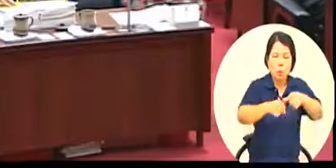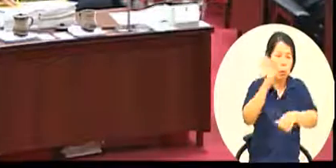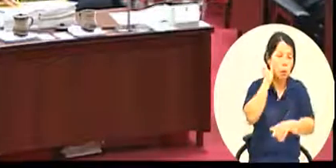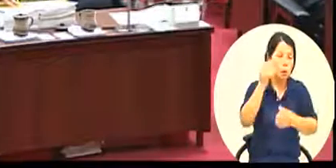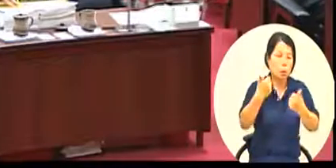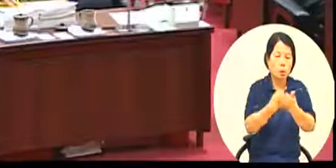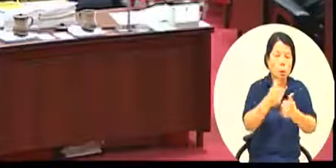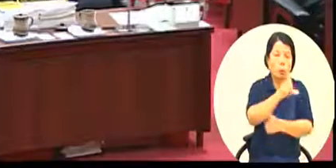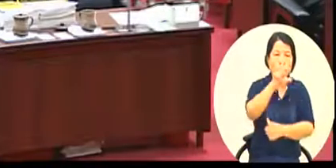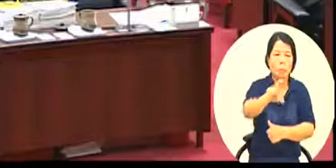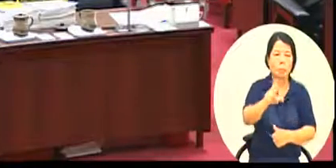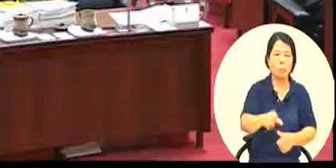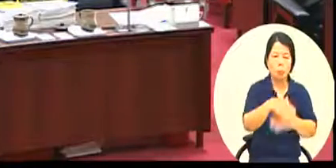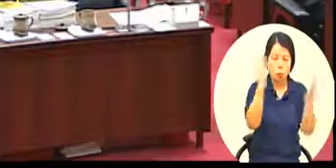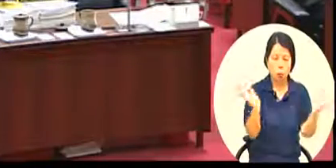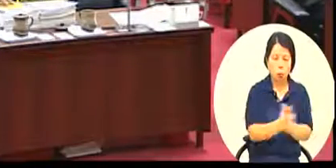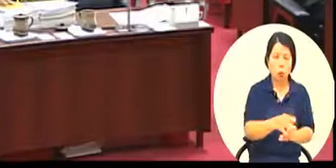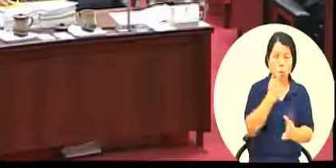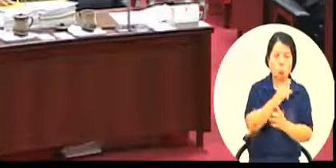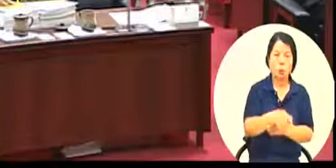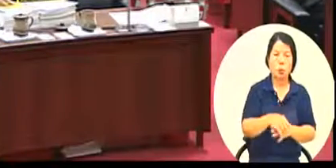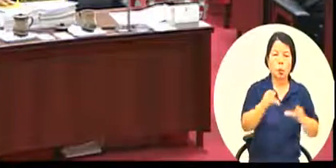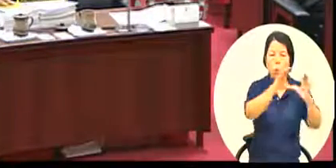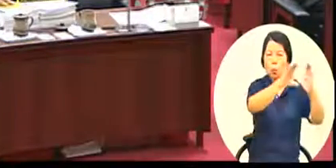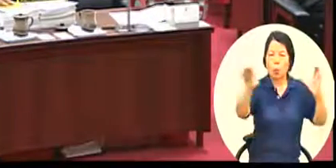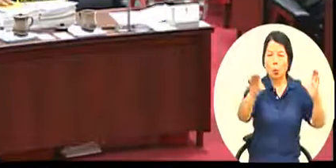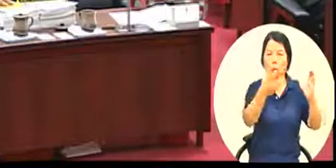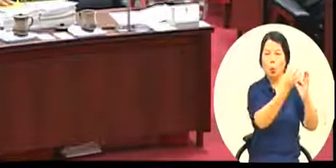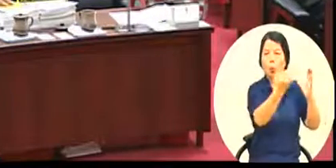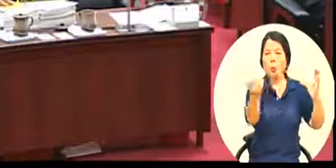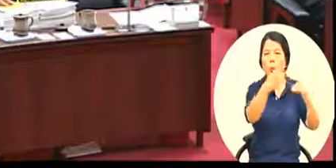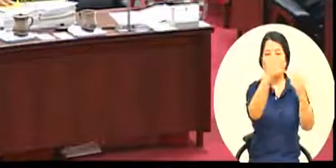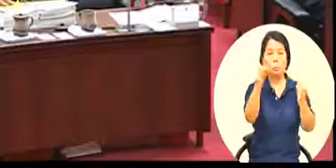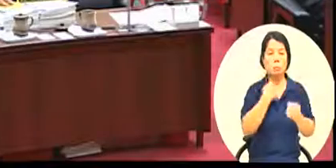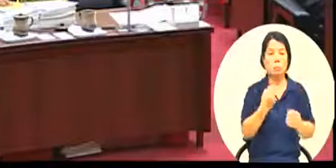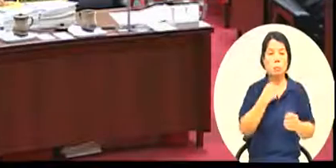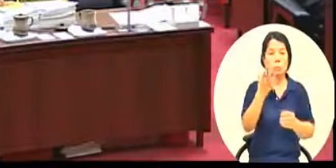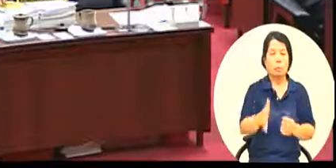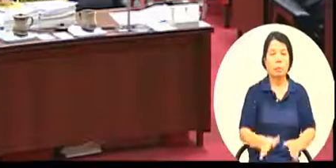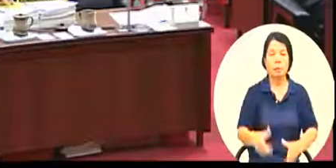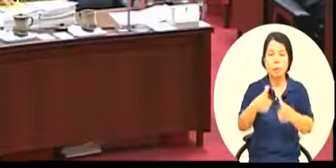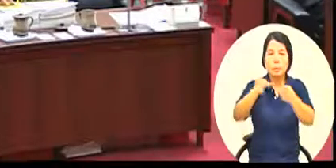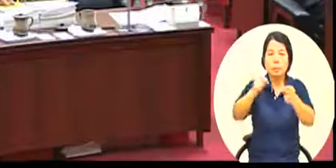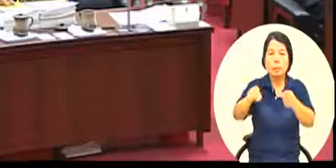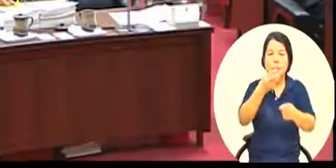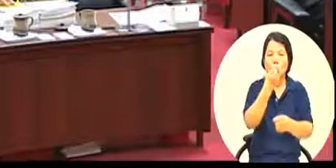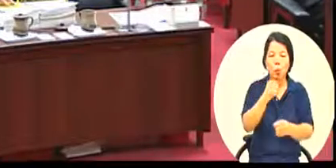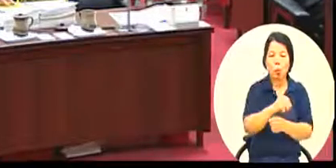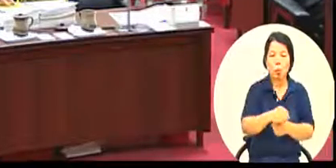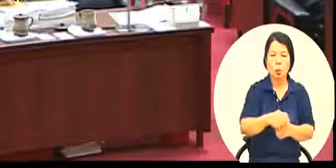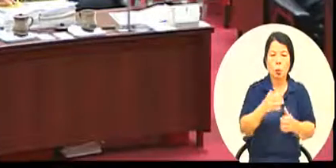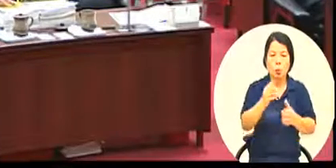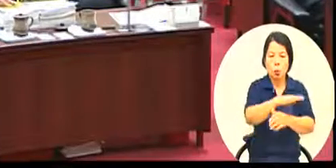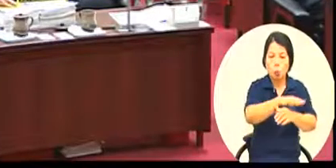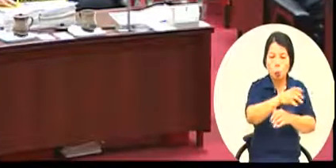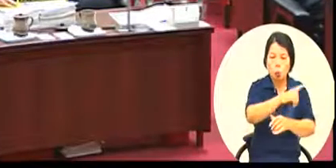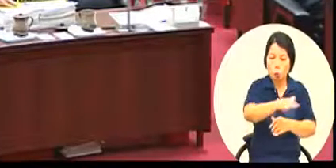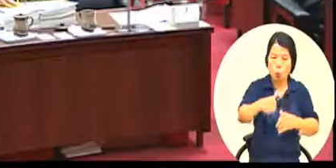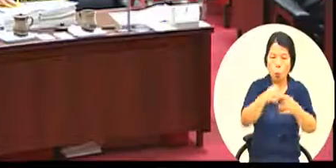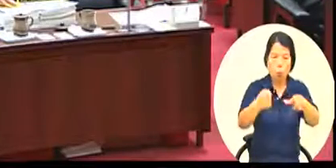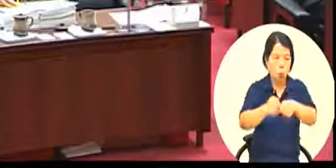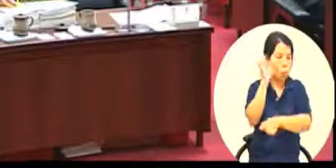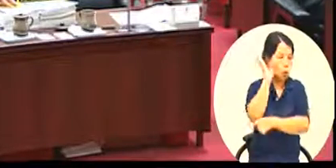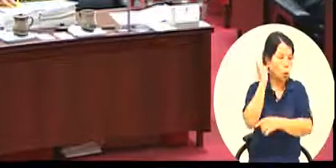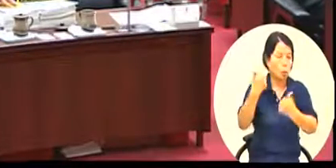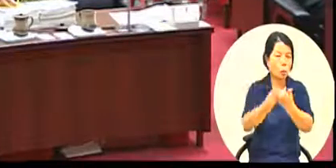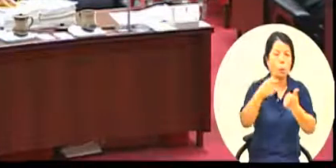听会的整个的标语，大家知不知道是什么样？日本的一个食品书台一个公听会，